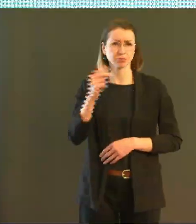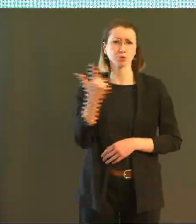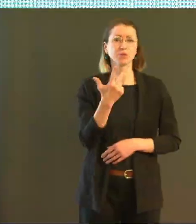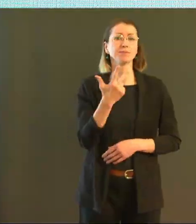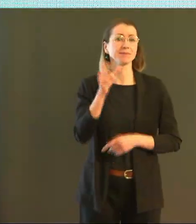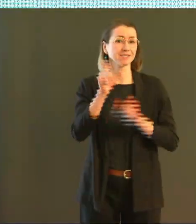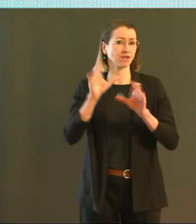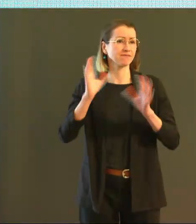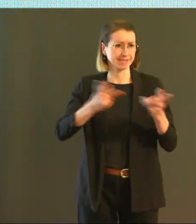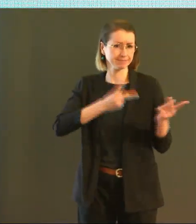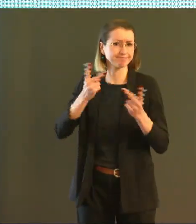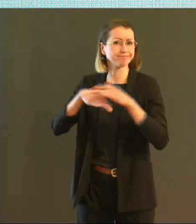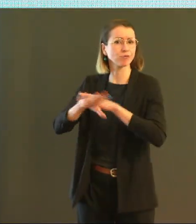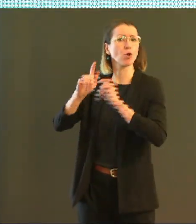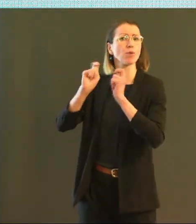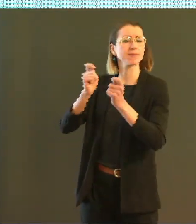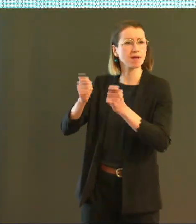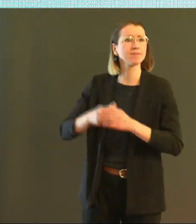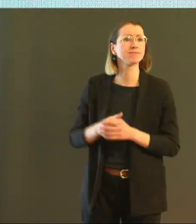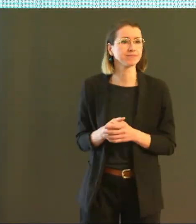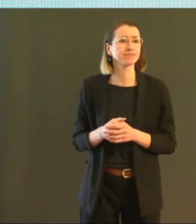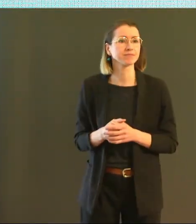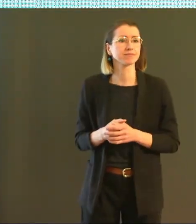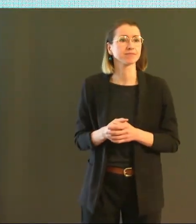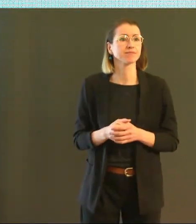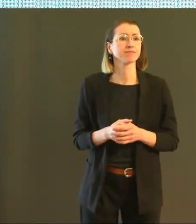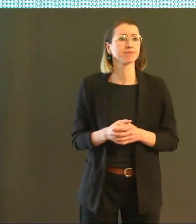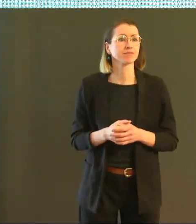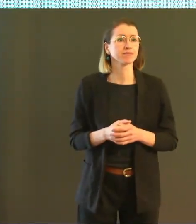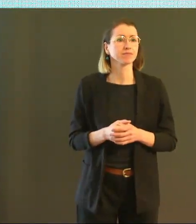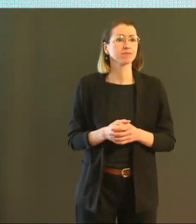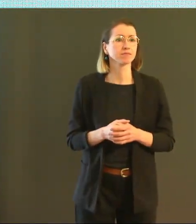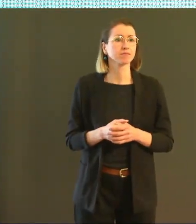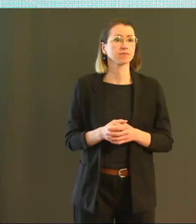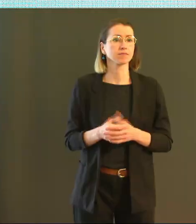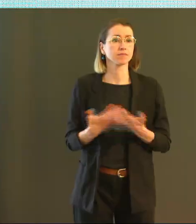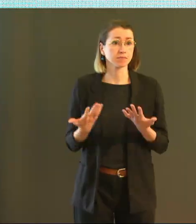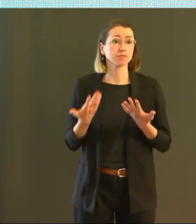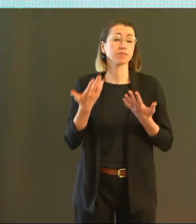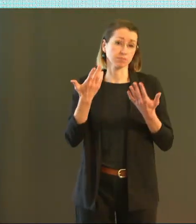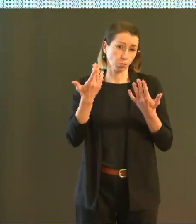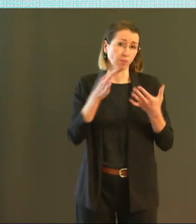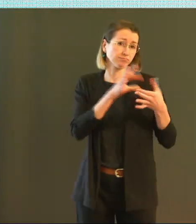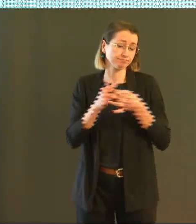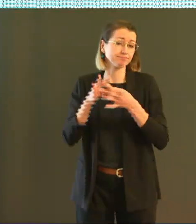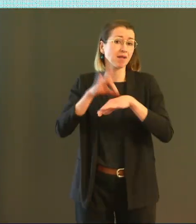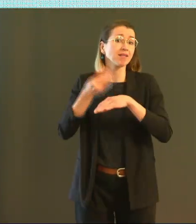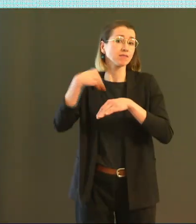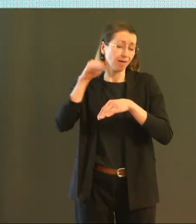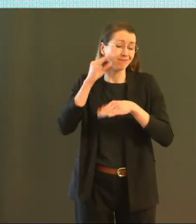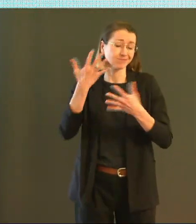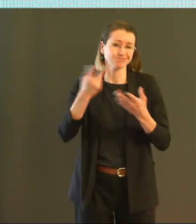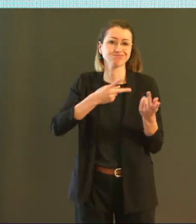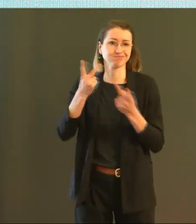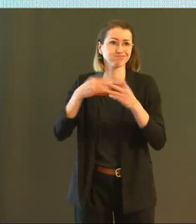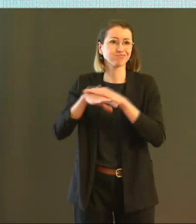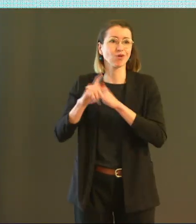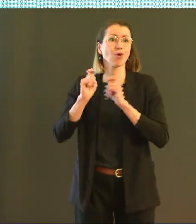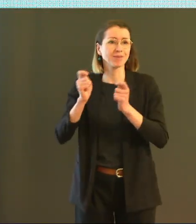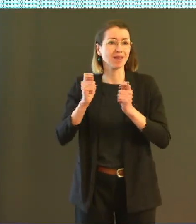avec l'indication d'infection aiguë à cauville 19 c'est un chiffre qui donc relativement stable